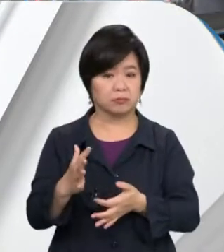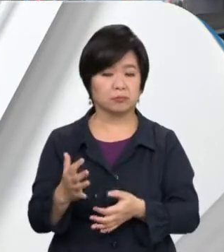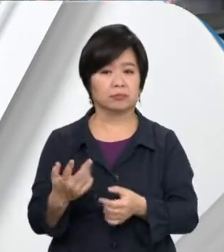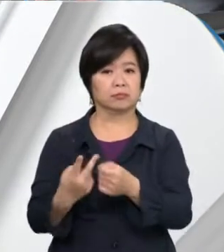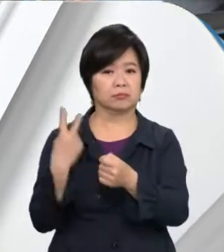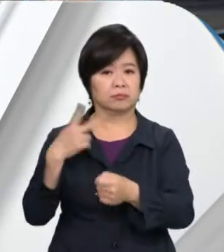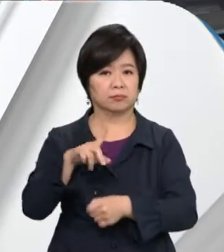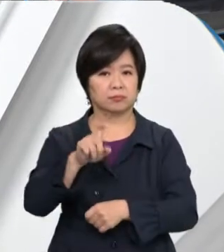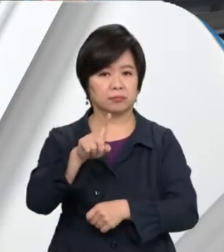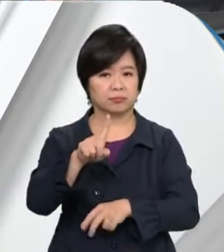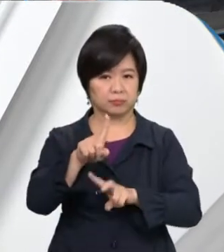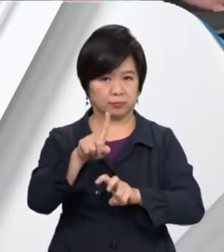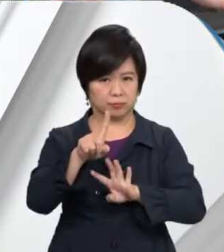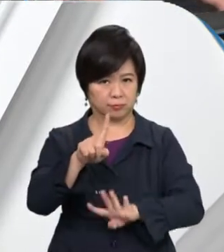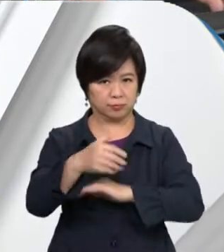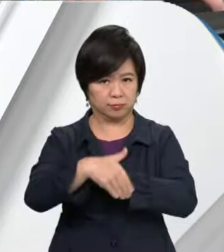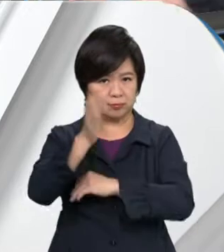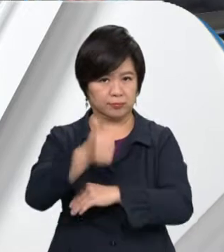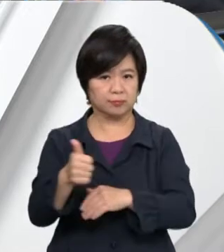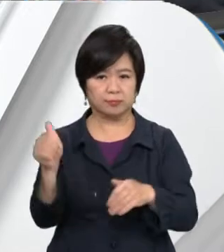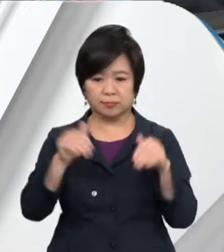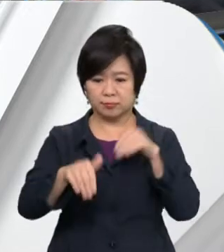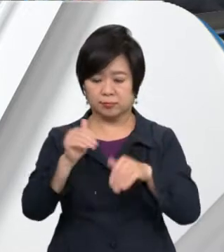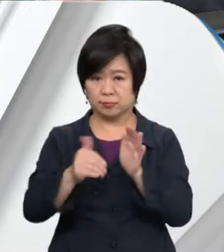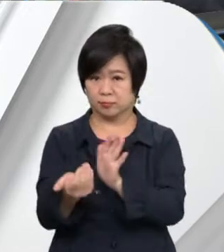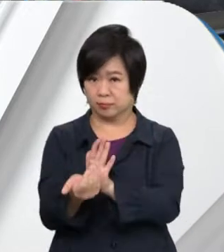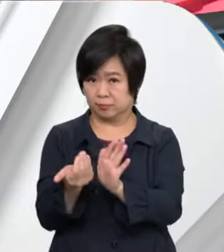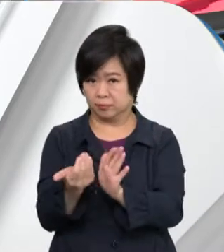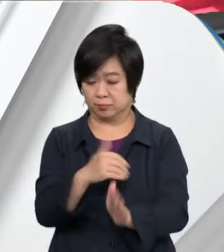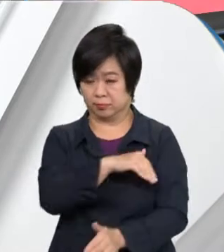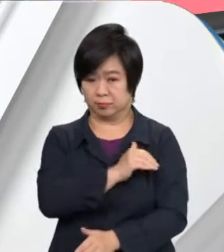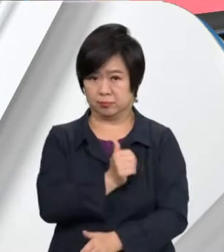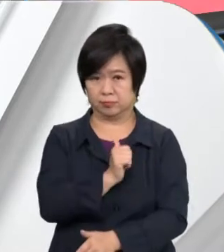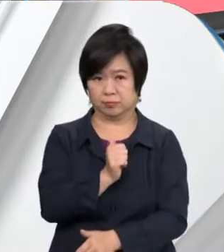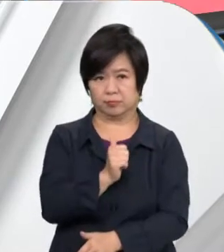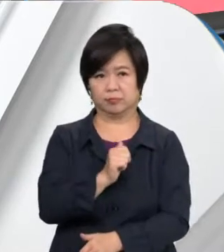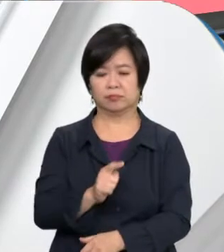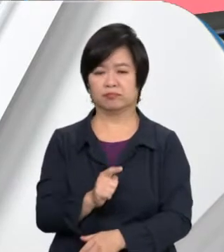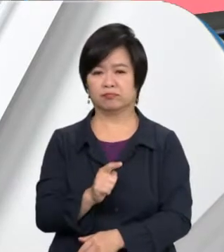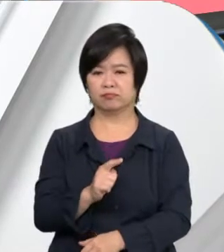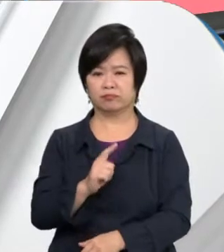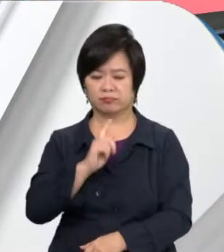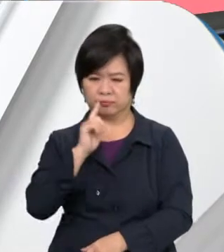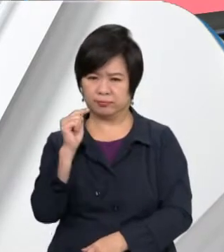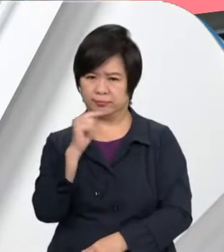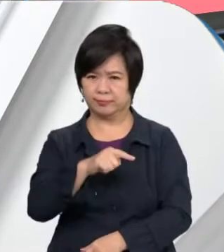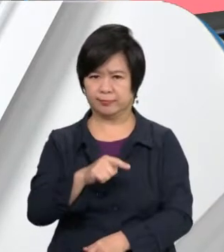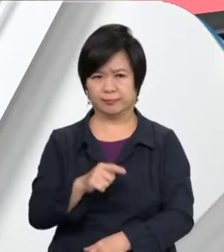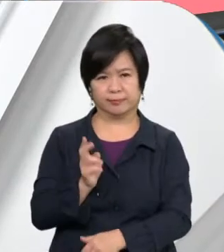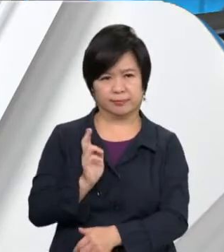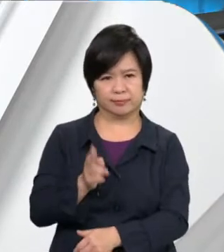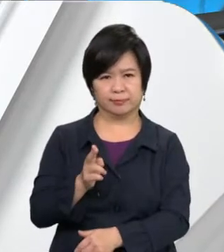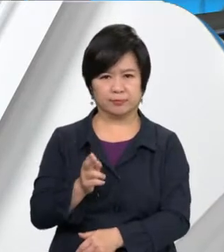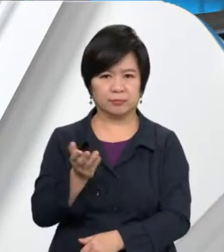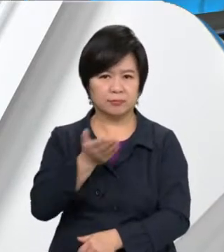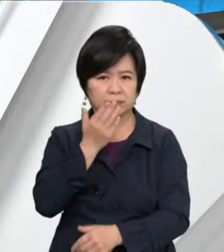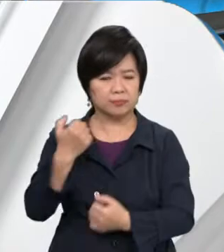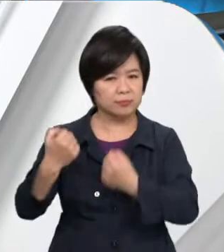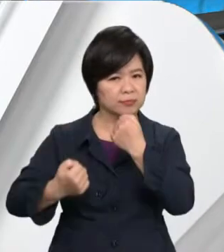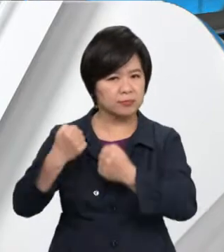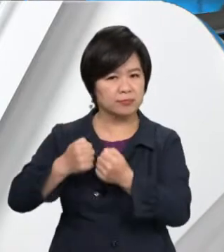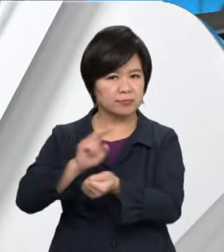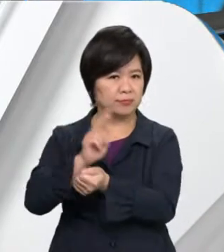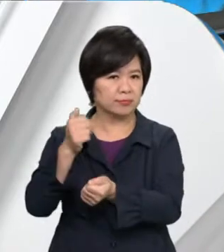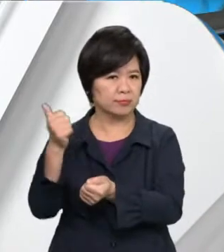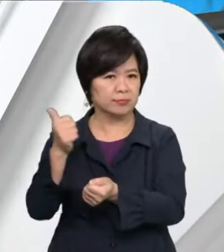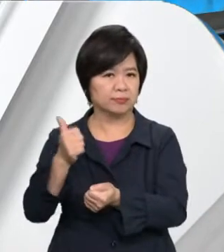八年十一月二十四，乡长选举之前，邱子正本人指控强势游览车向里面他